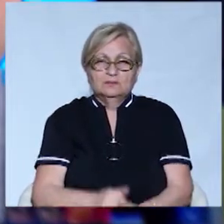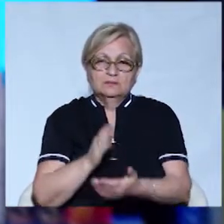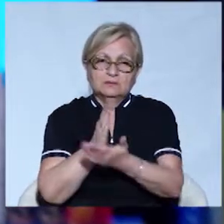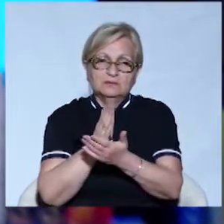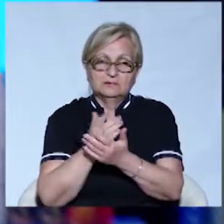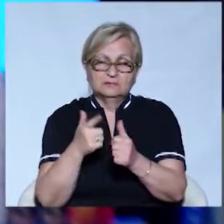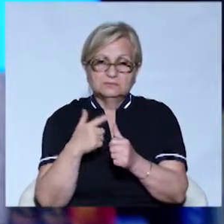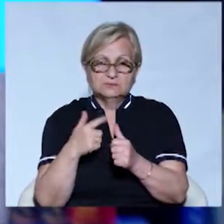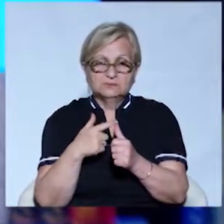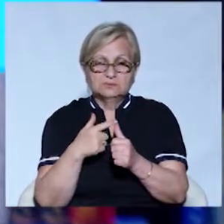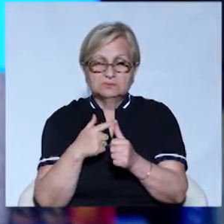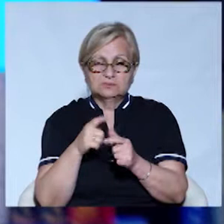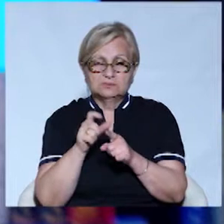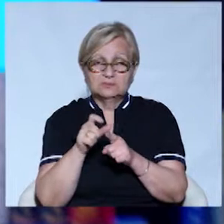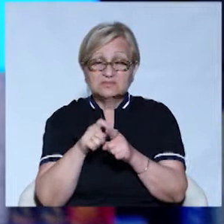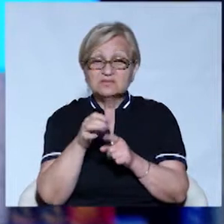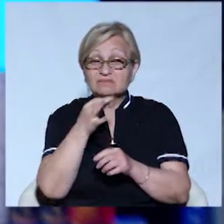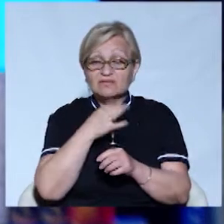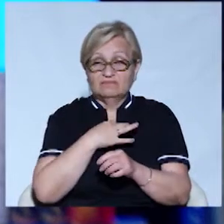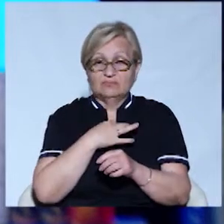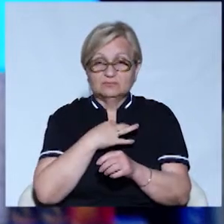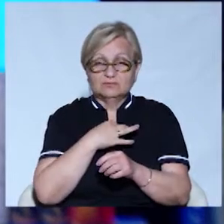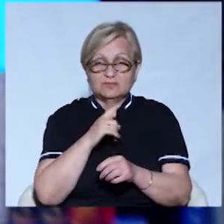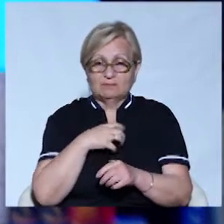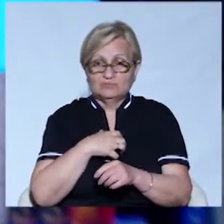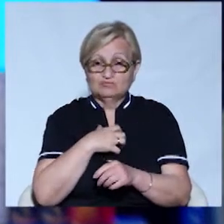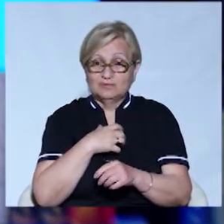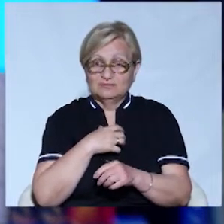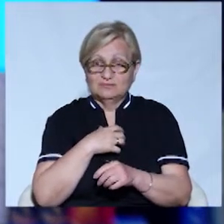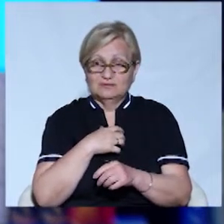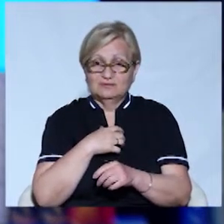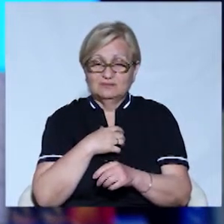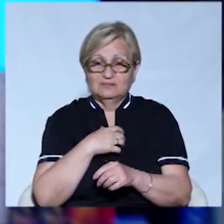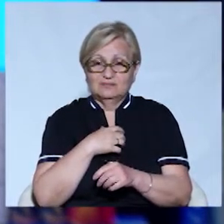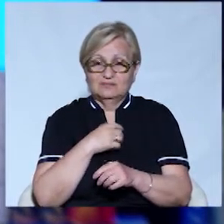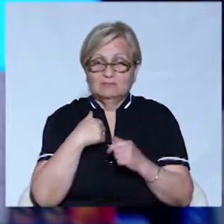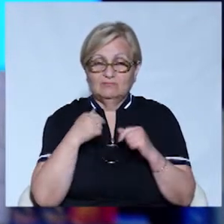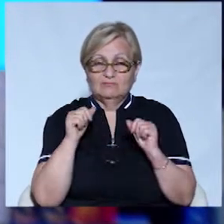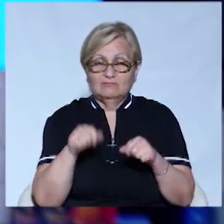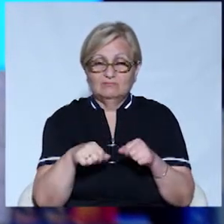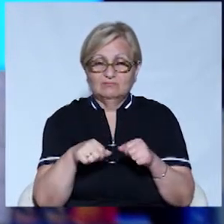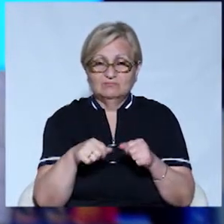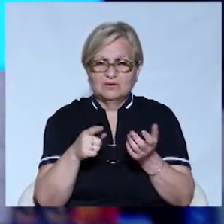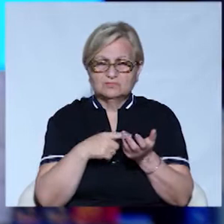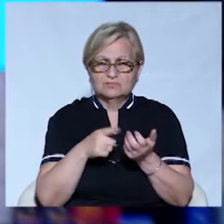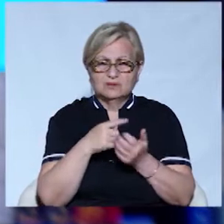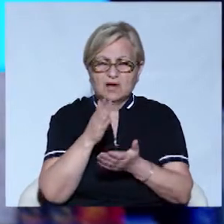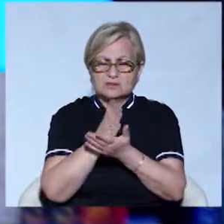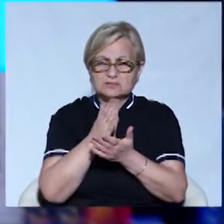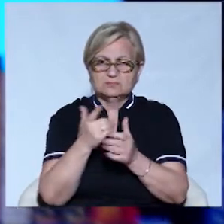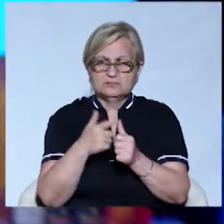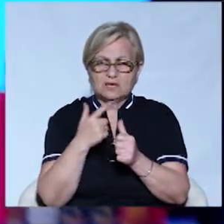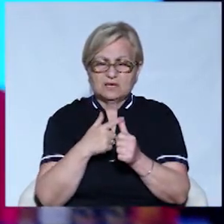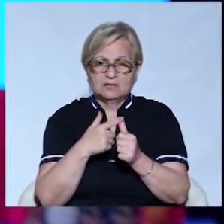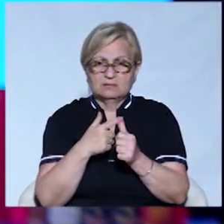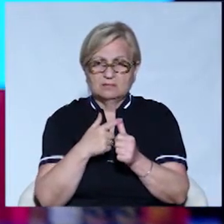არსებითი სახელი სიტყვაც გვეუბნება რა მნიშვნელოვანია. მე შემიძლია ჩამოგითვალოთ არსებითი